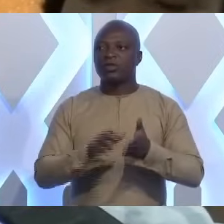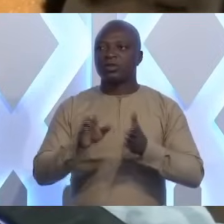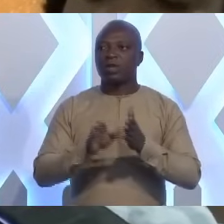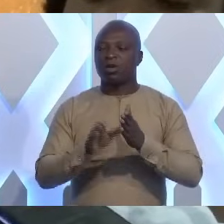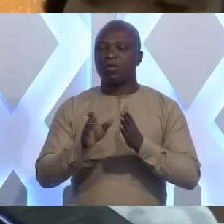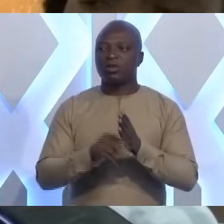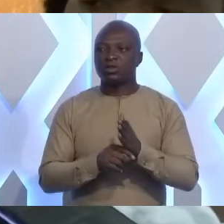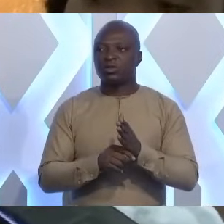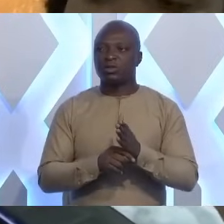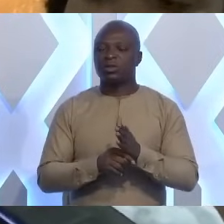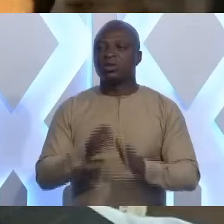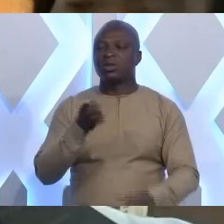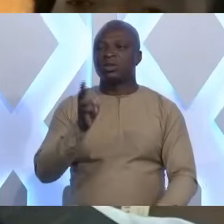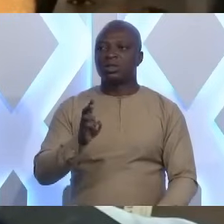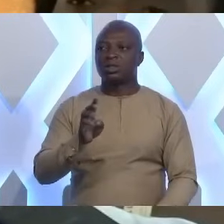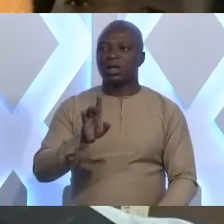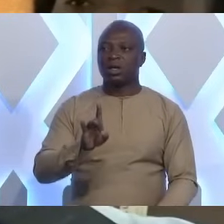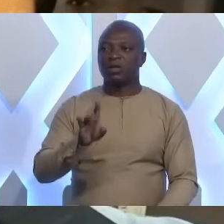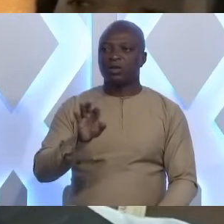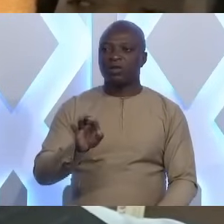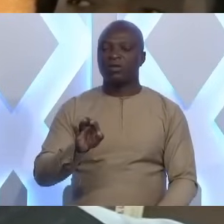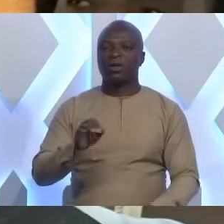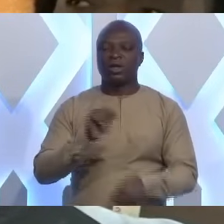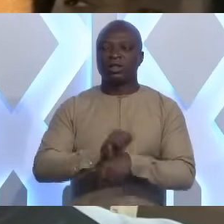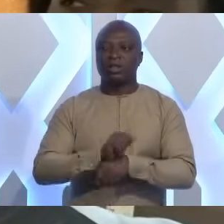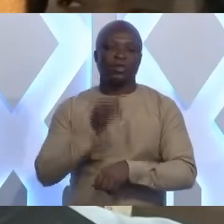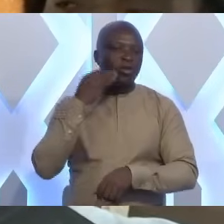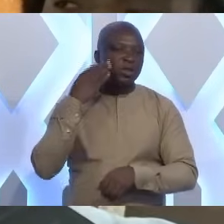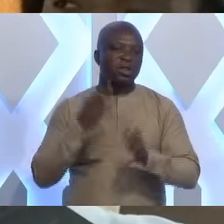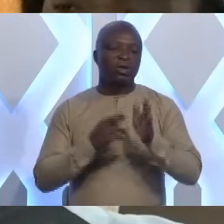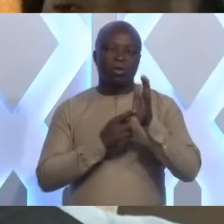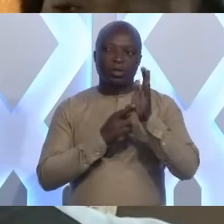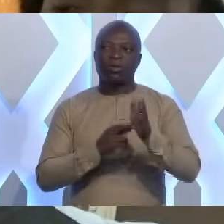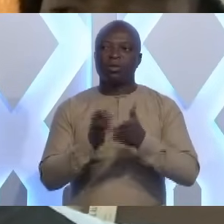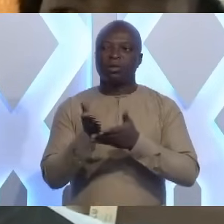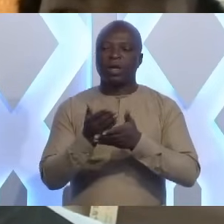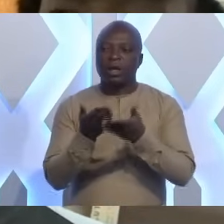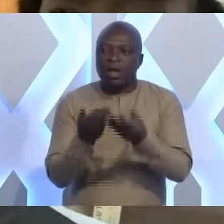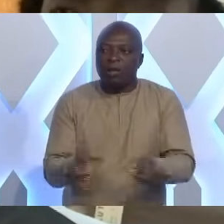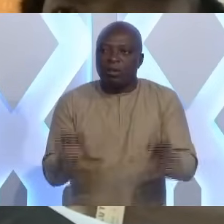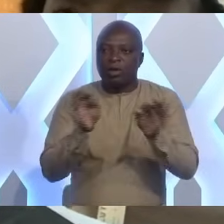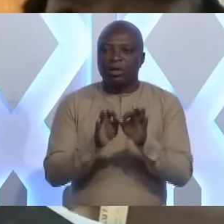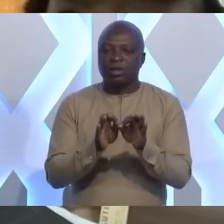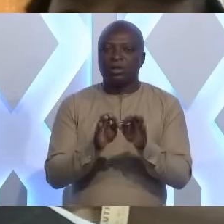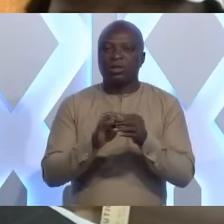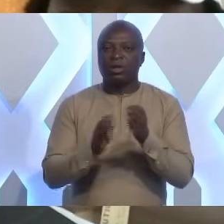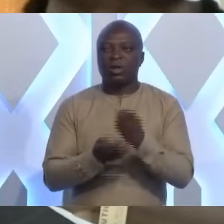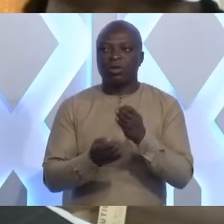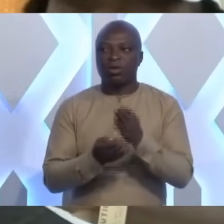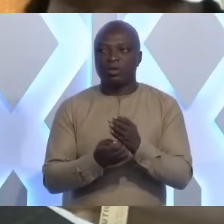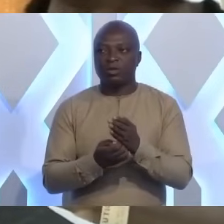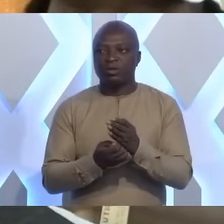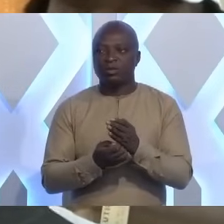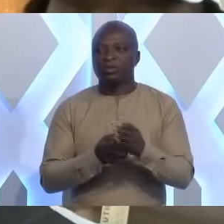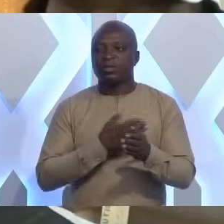Convention C189. Les travailleurs domestiques représentent une part importante de l'économie.